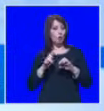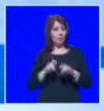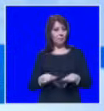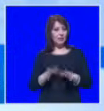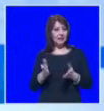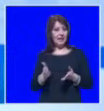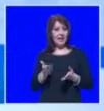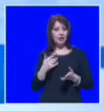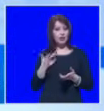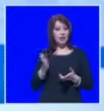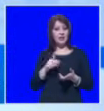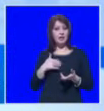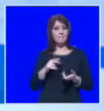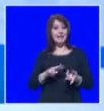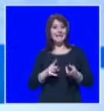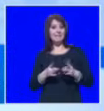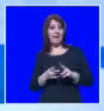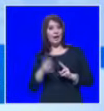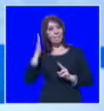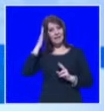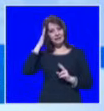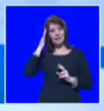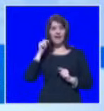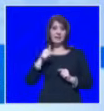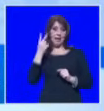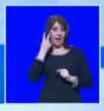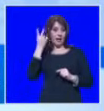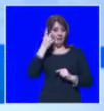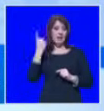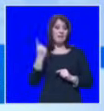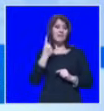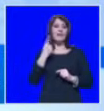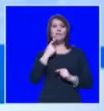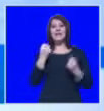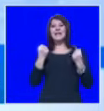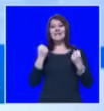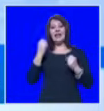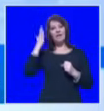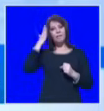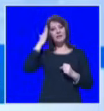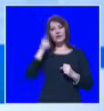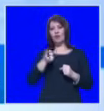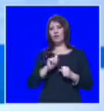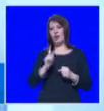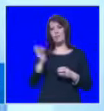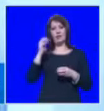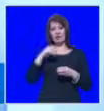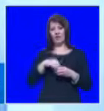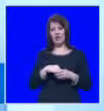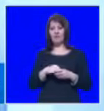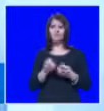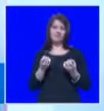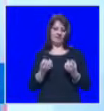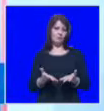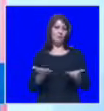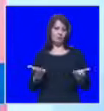разбрахме за здравния, че той самият каза, че няма да участва след ротацията. Сама отговорихте на въпроса.